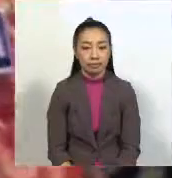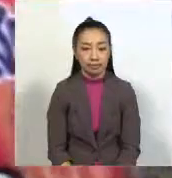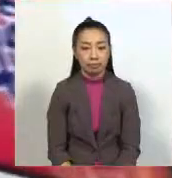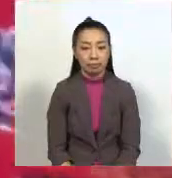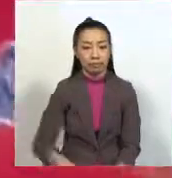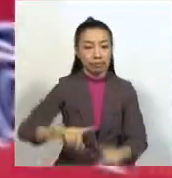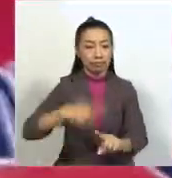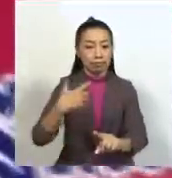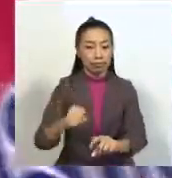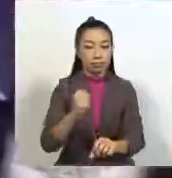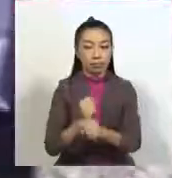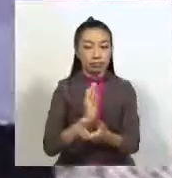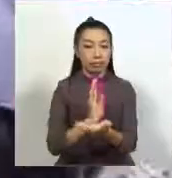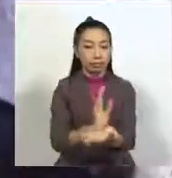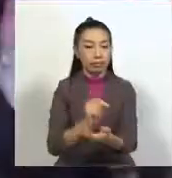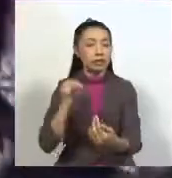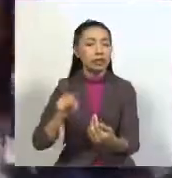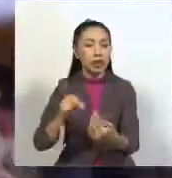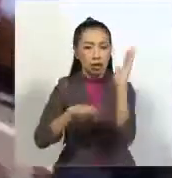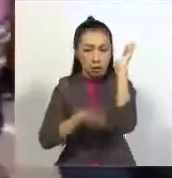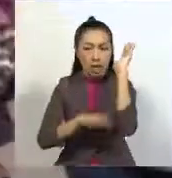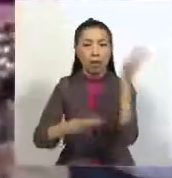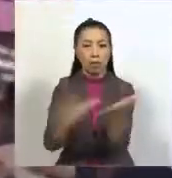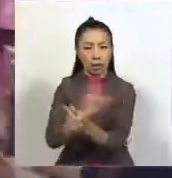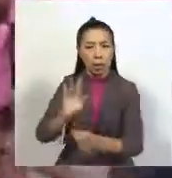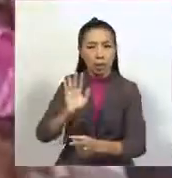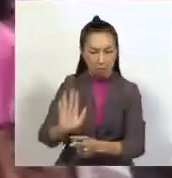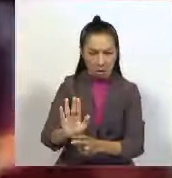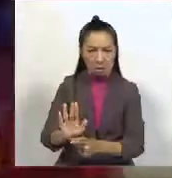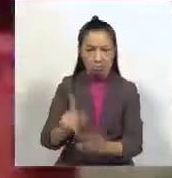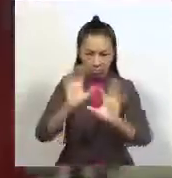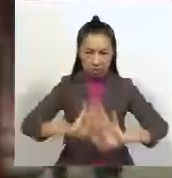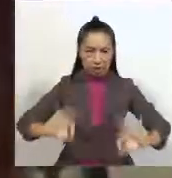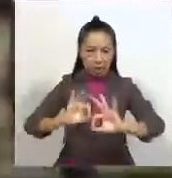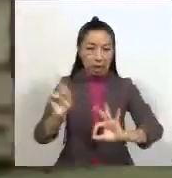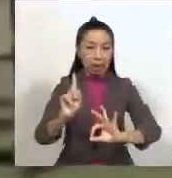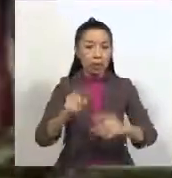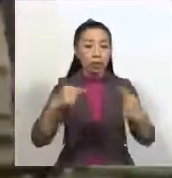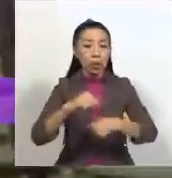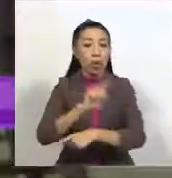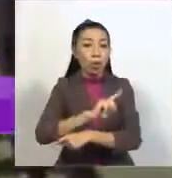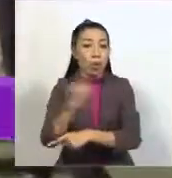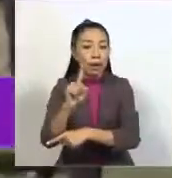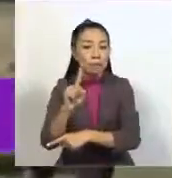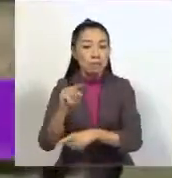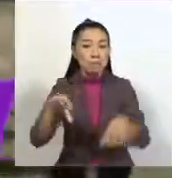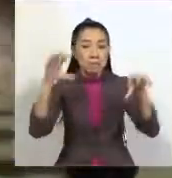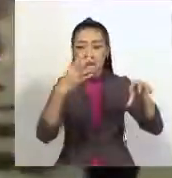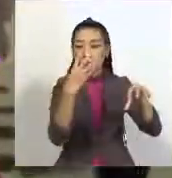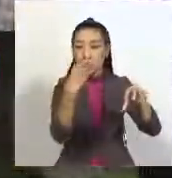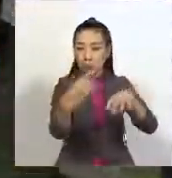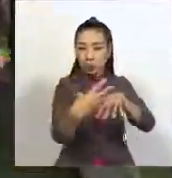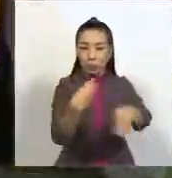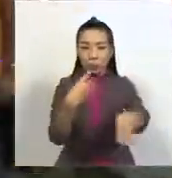การทำบุญวันศาสตร์เดือน10ประเพณีที่คนไทยภาคใต้ให้ความสำคัญซึ่งภาษาท้องถิ่นเรียกว่าวันชิงเปรตซึ่งมีการทำบุญถึง2